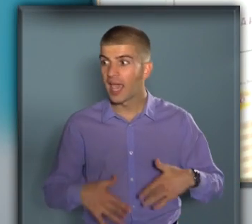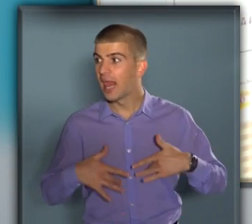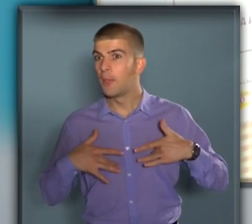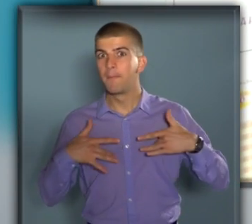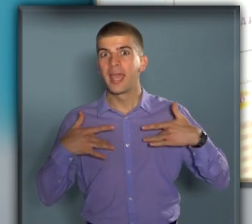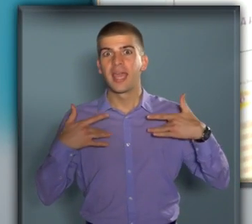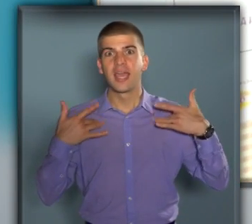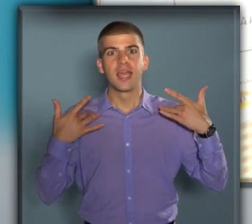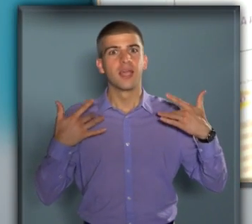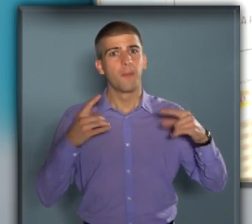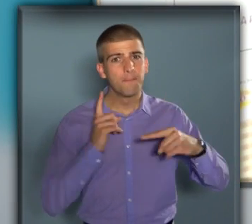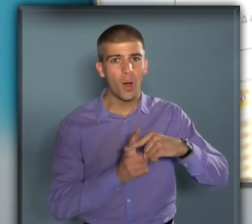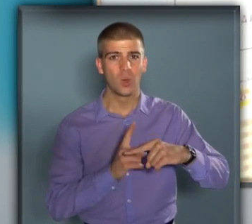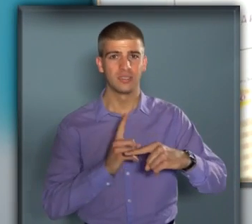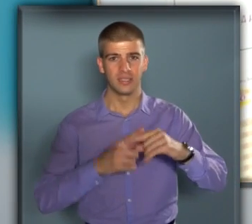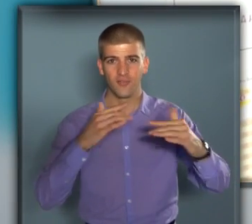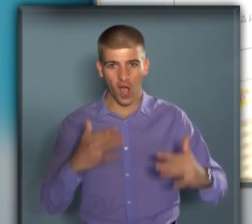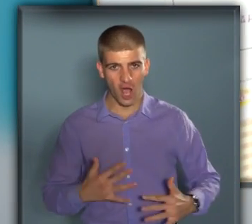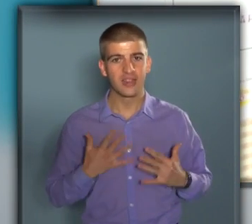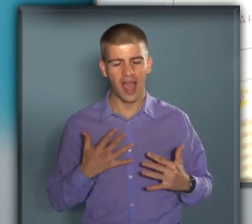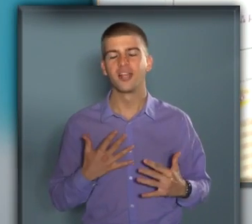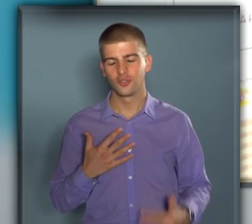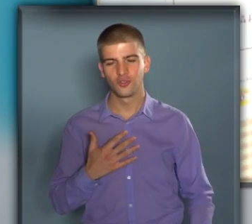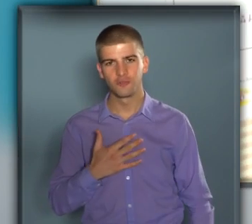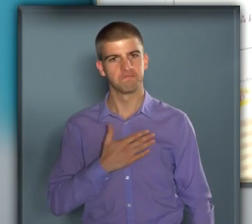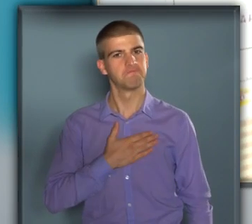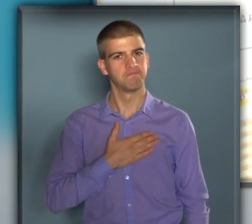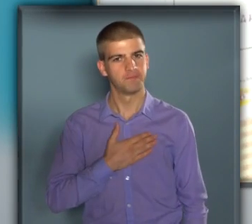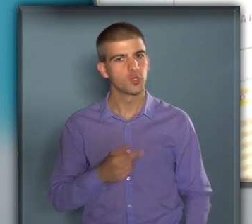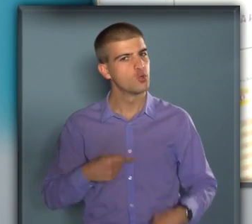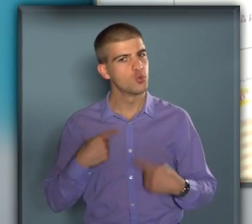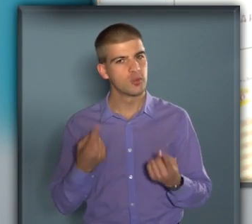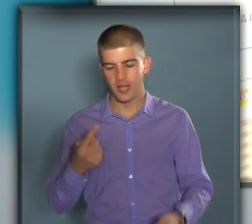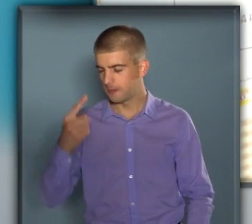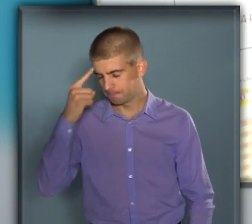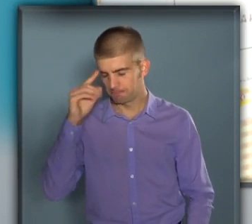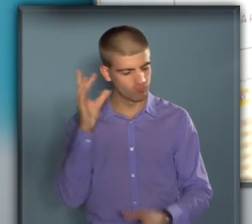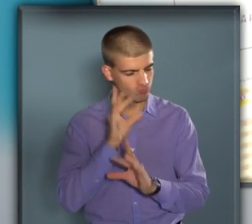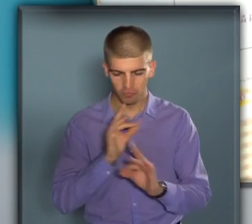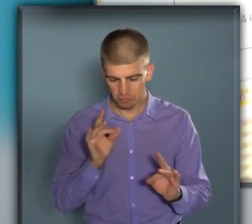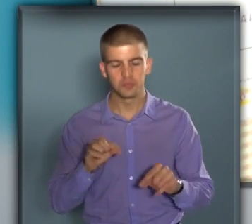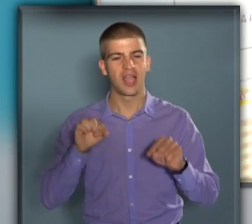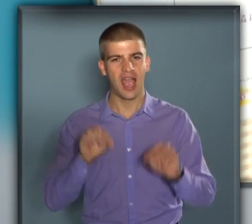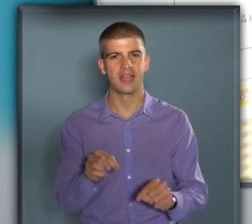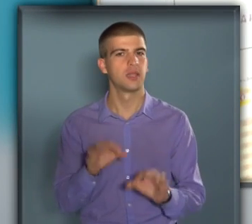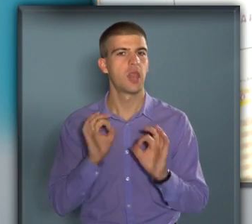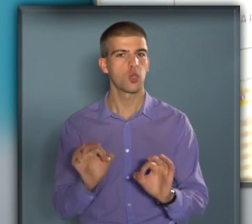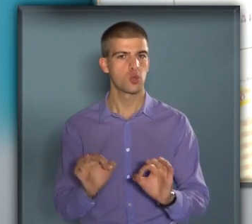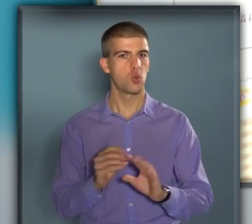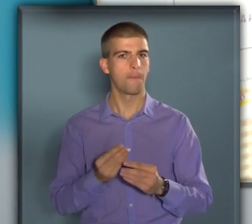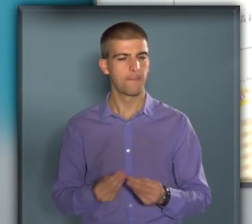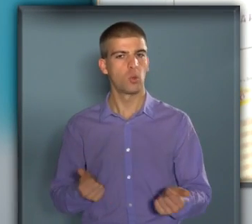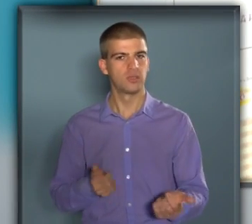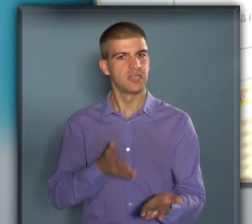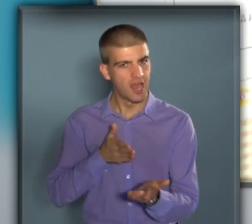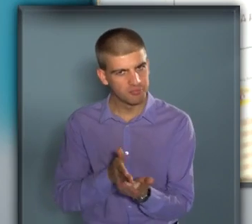egy nagyon fontos volt a számomra, mert hogy utána én már teljesen ennek a módszernek szenteltem a